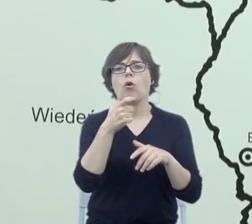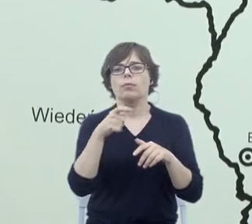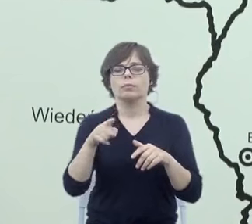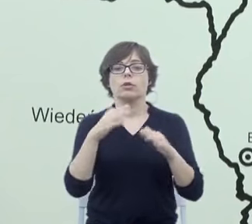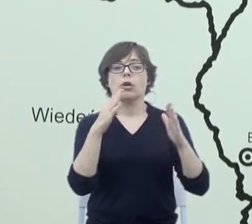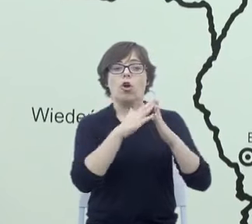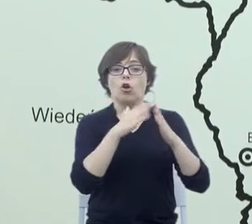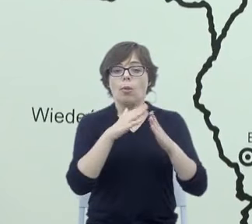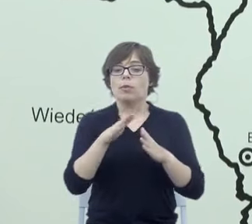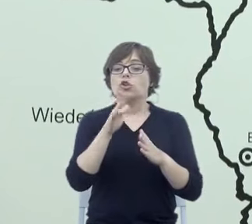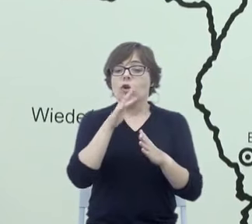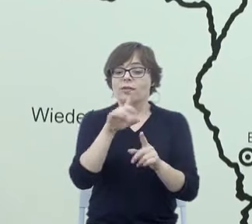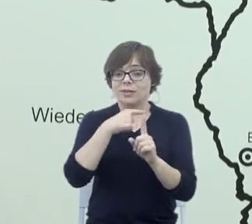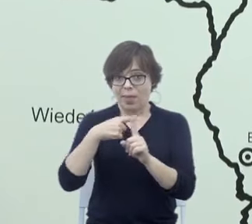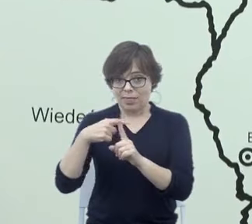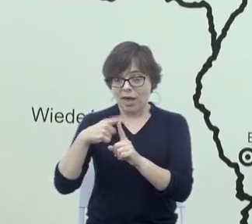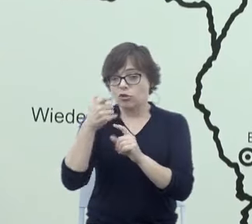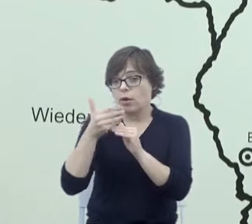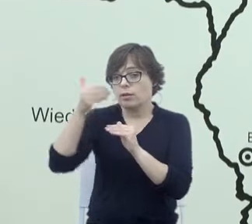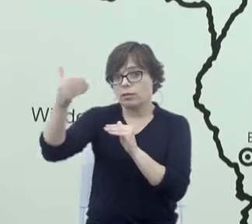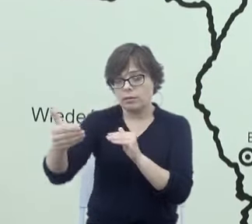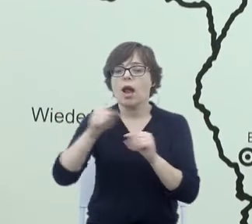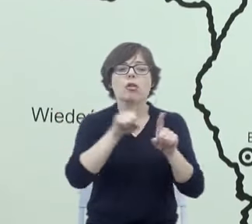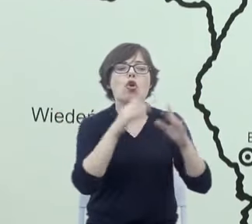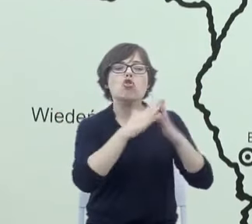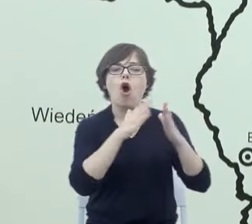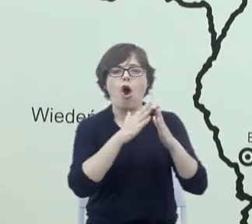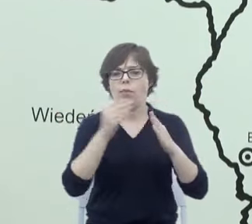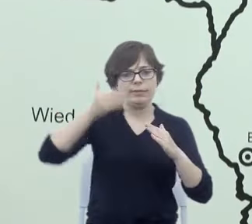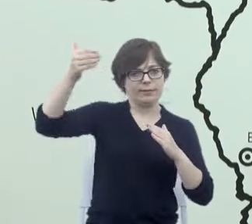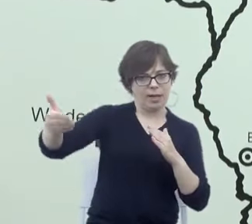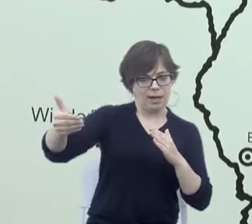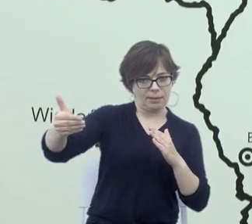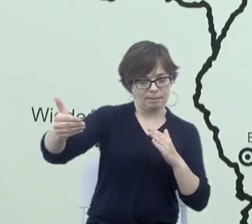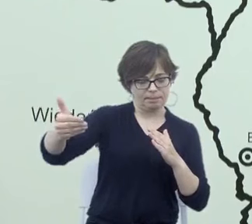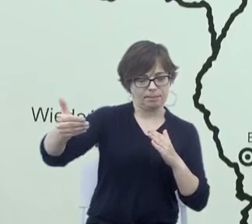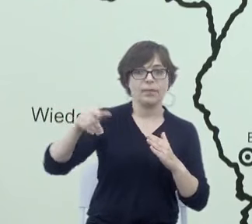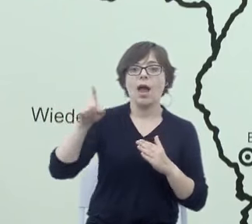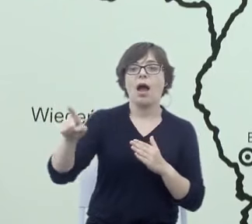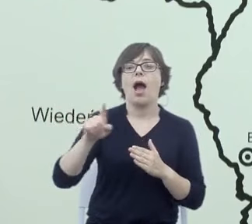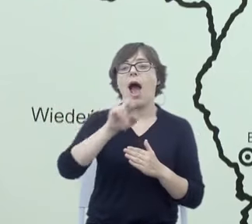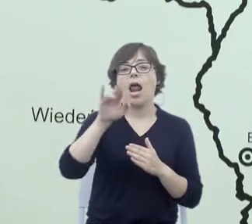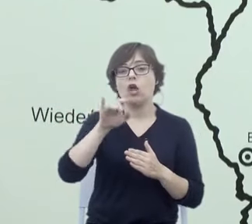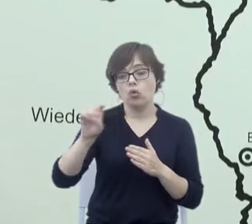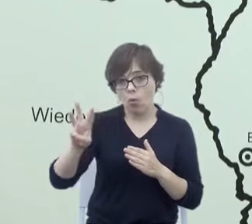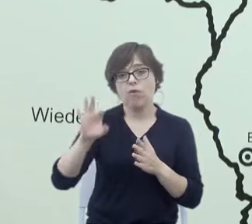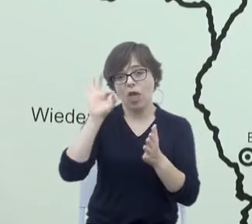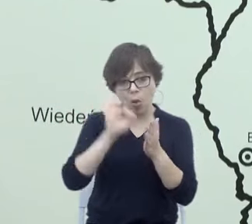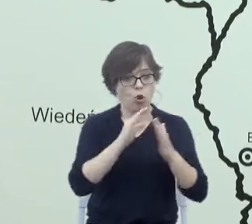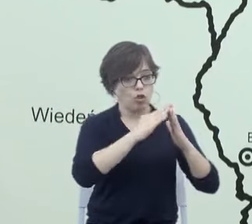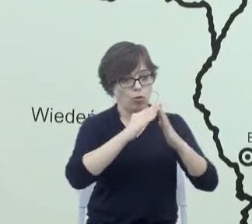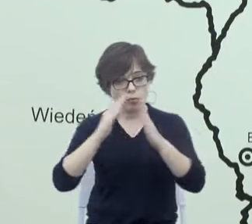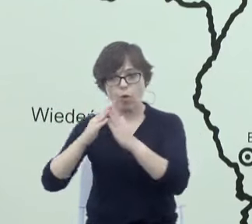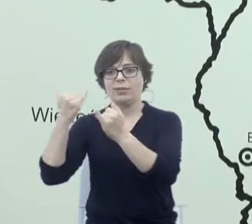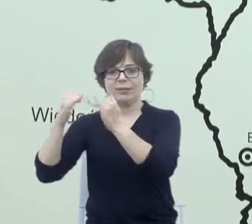wprost cmentarza żydowskiego, ale oddalony od zabudowań. W przypadku Radziłowa no, to właściwie jest w ciągu zabudowań